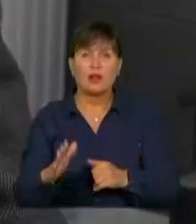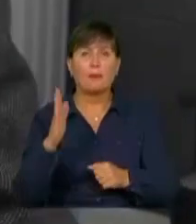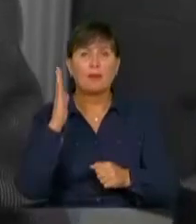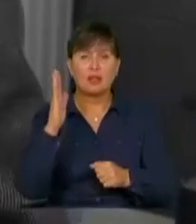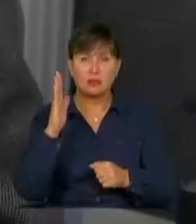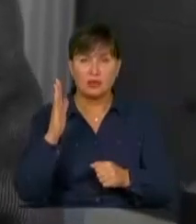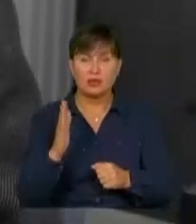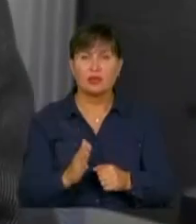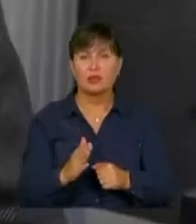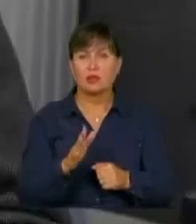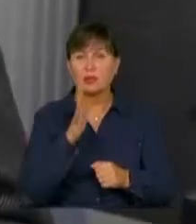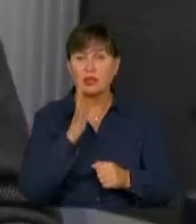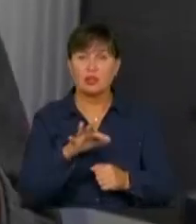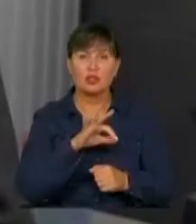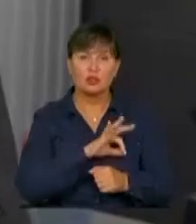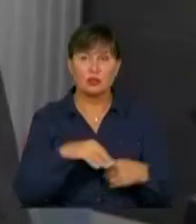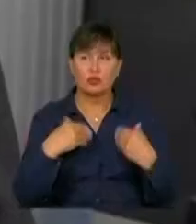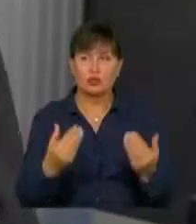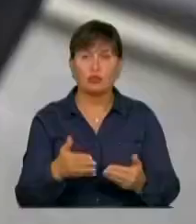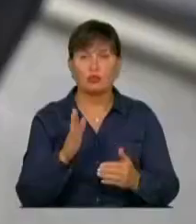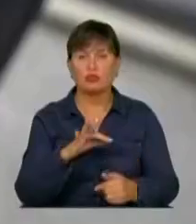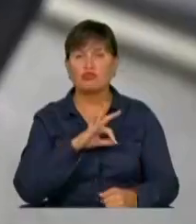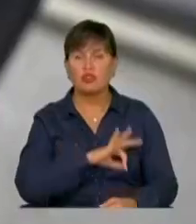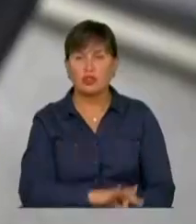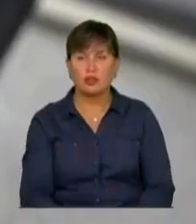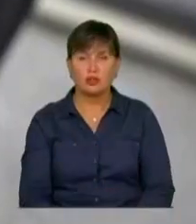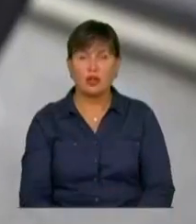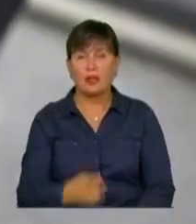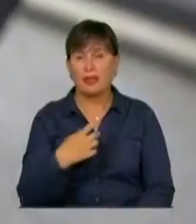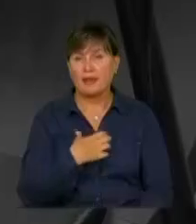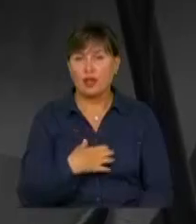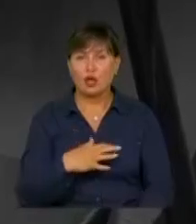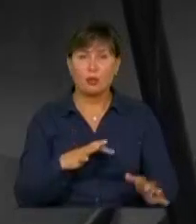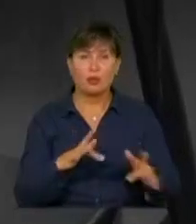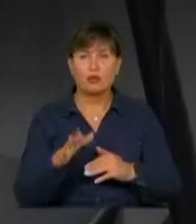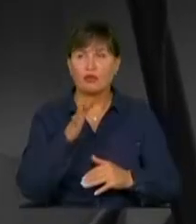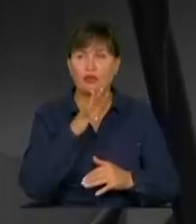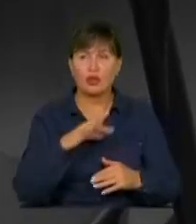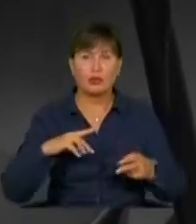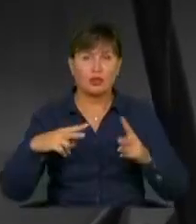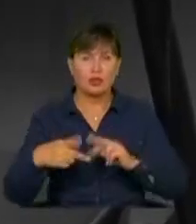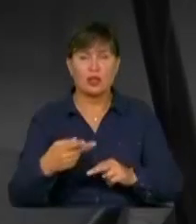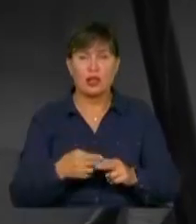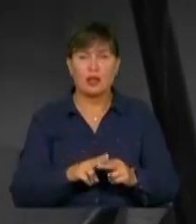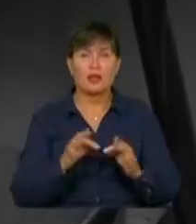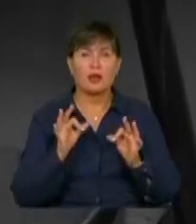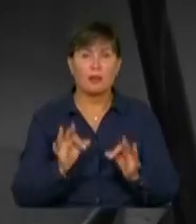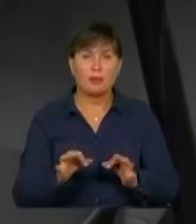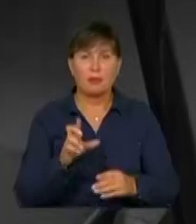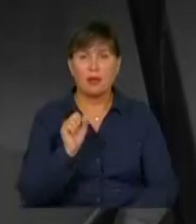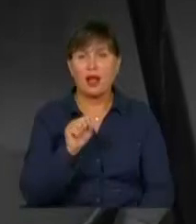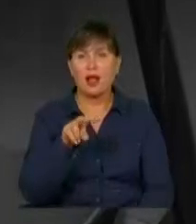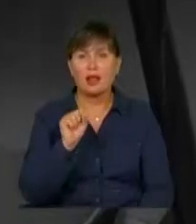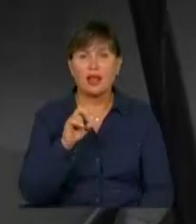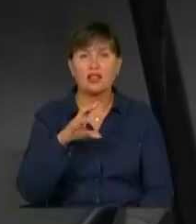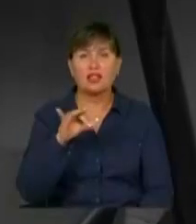перспективе 5 лет использования эти шины будут в разы выгоднее. Одна из важнейших процедур во время шиномонтажа – это правильная балансировка